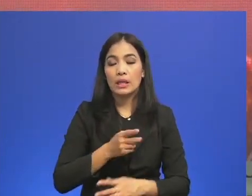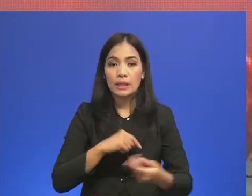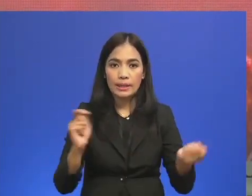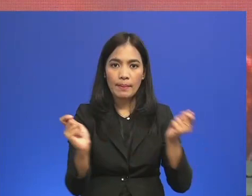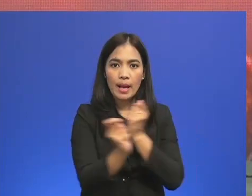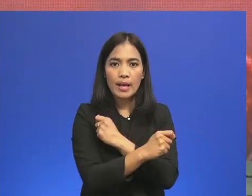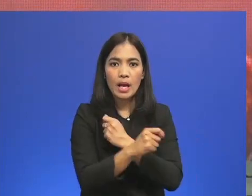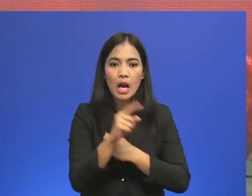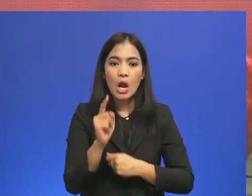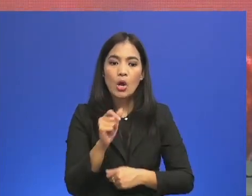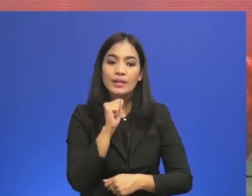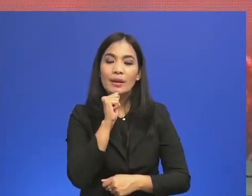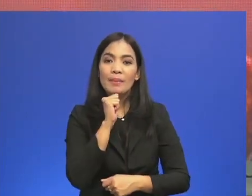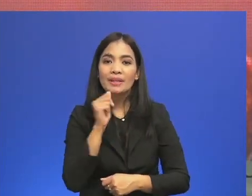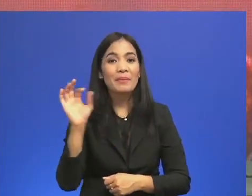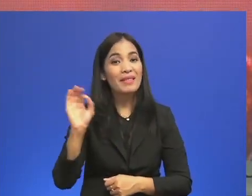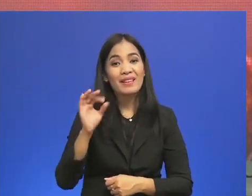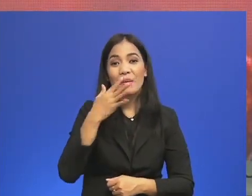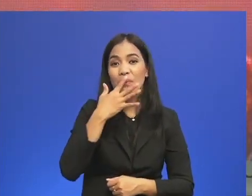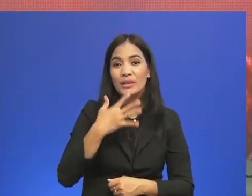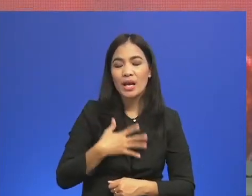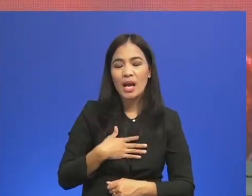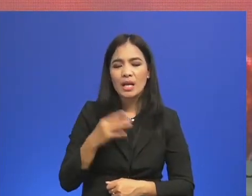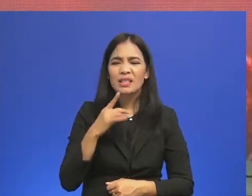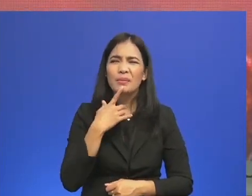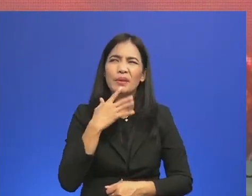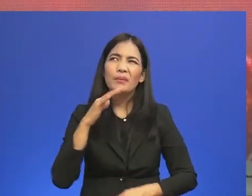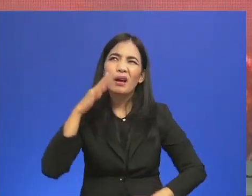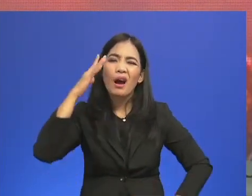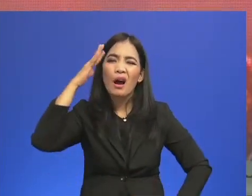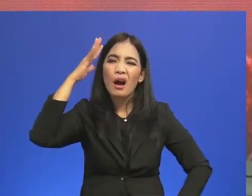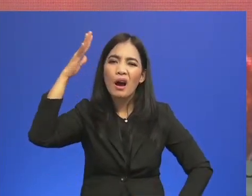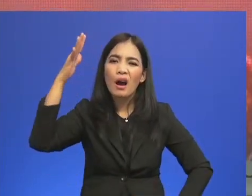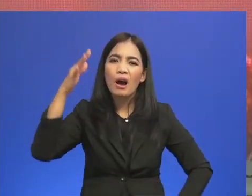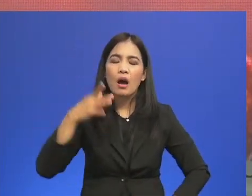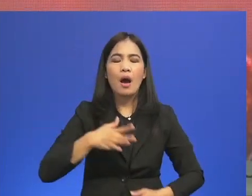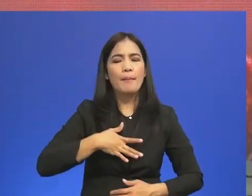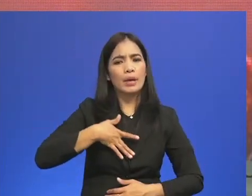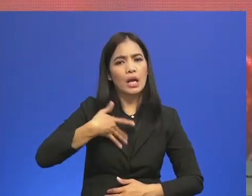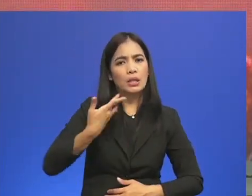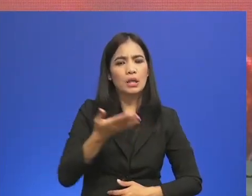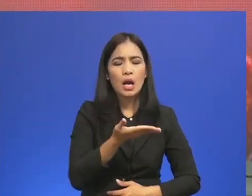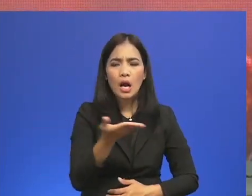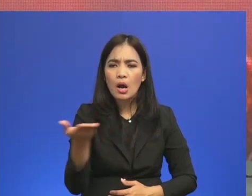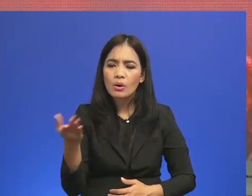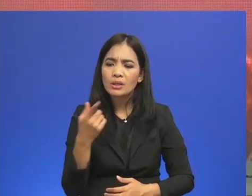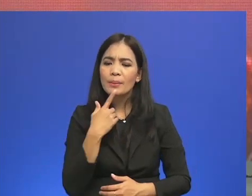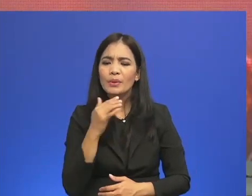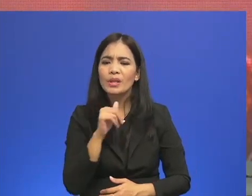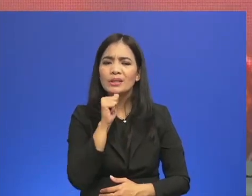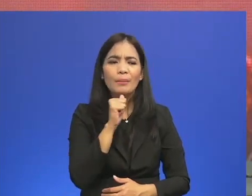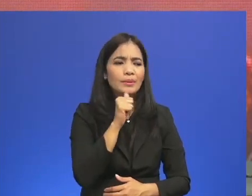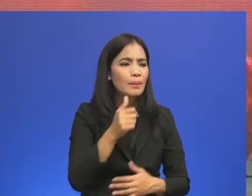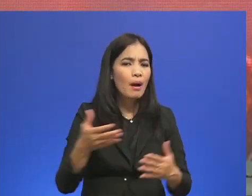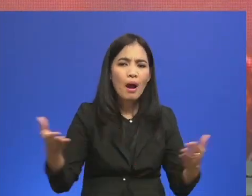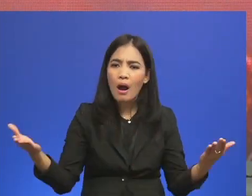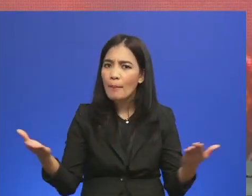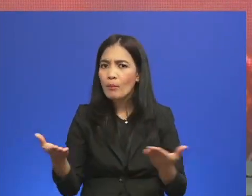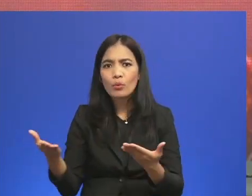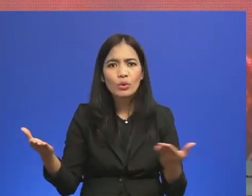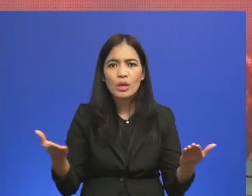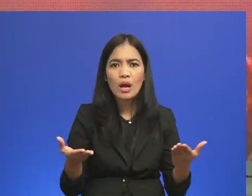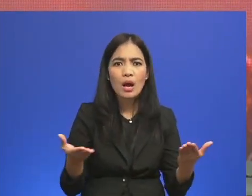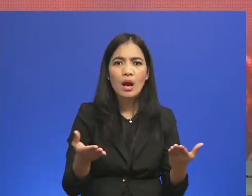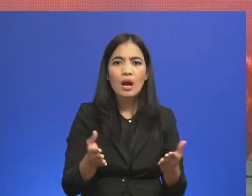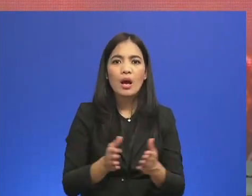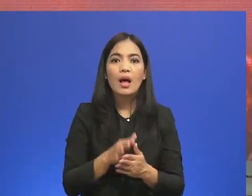memiliki siapa-siapa, jangan kesepian. Jangan merasa engkau tidak punya siapa-siapa. Engkau